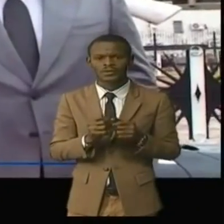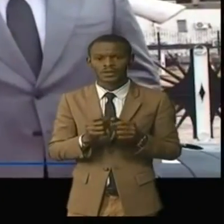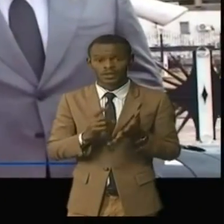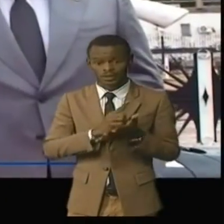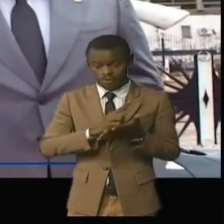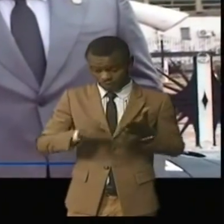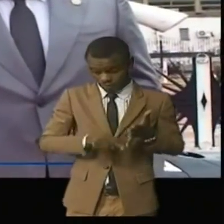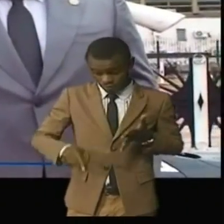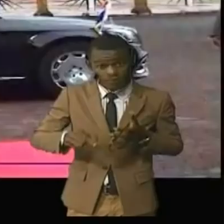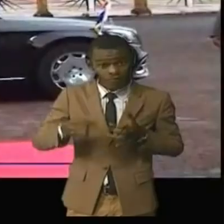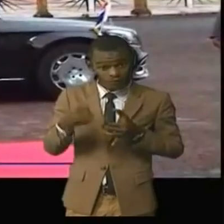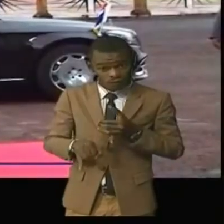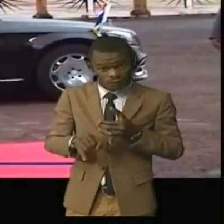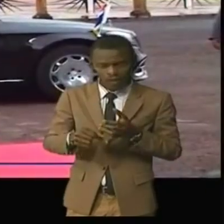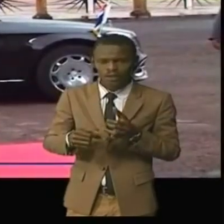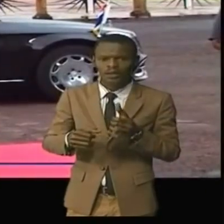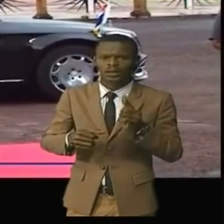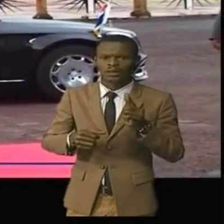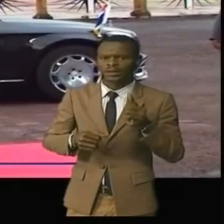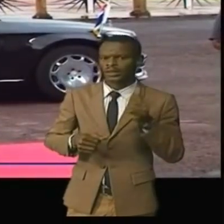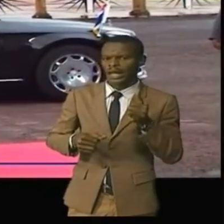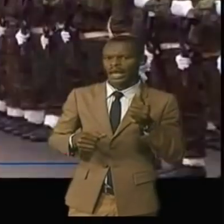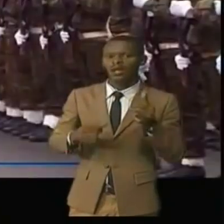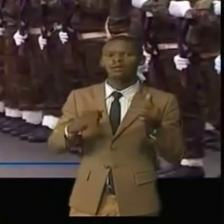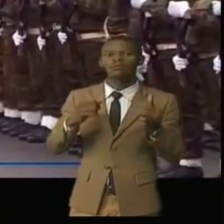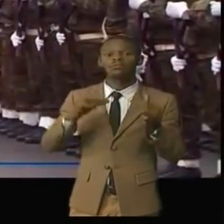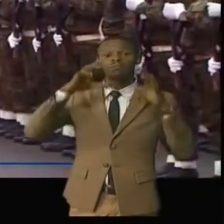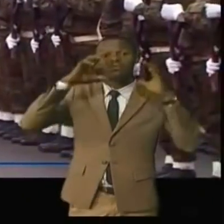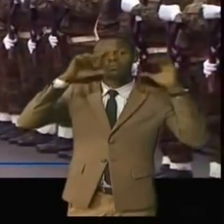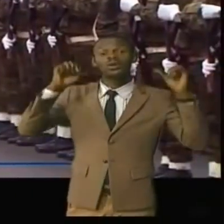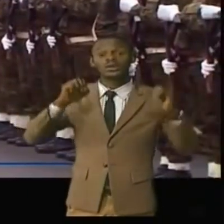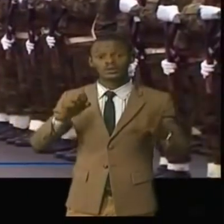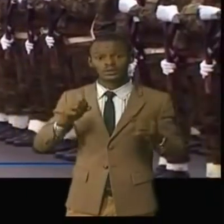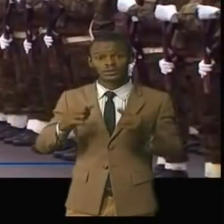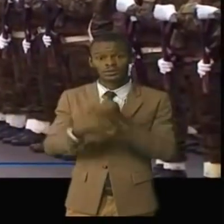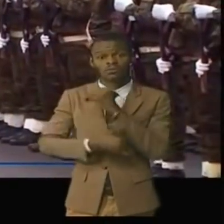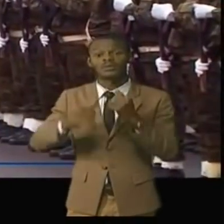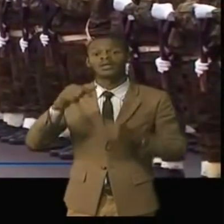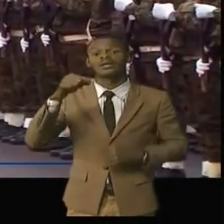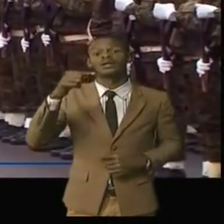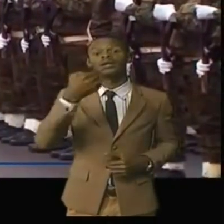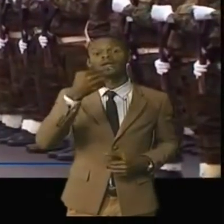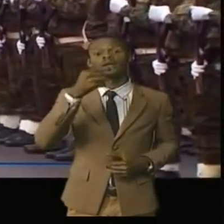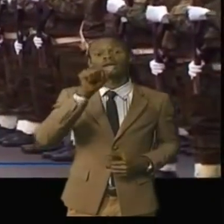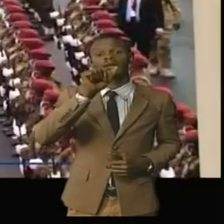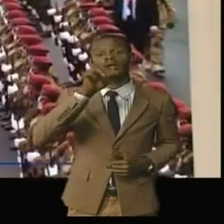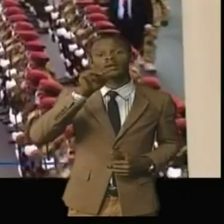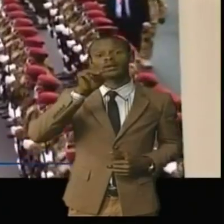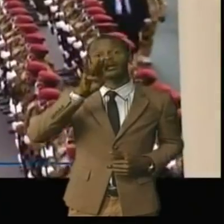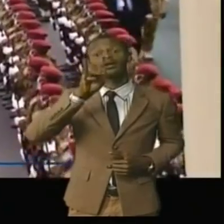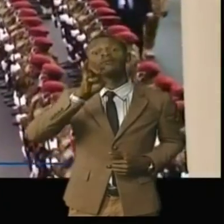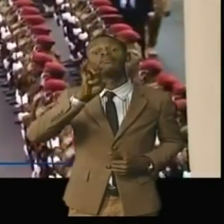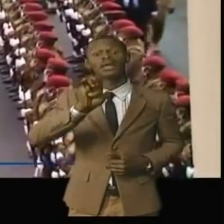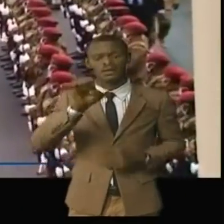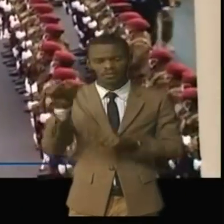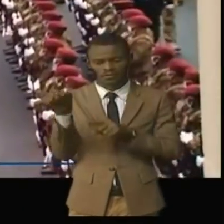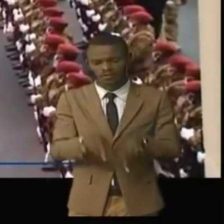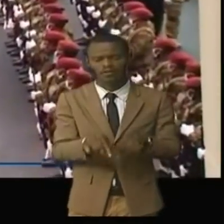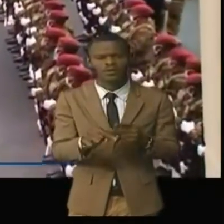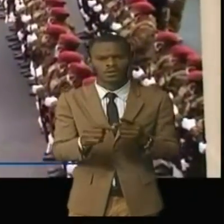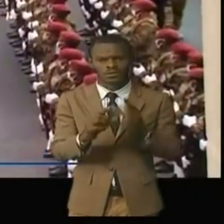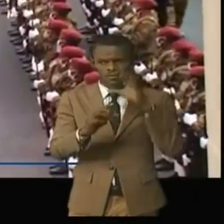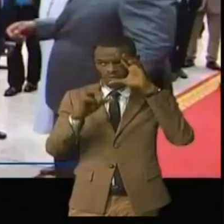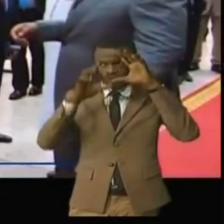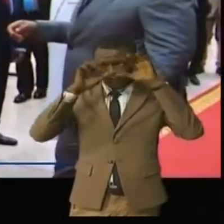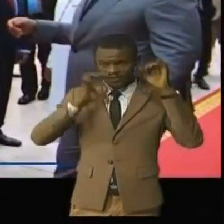de la République de Gambie, Adama Barrow, a foulé le sol congolais. Il a été accueilli chaleureusement par son homologue de la RDC,